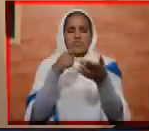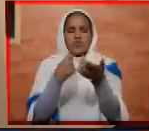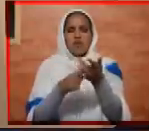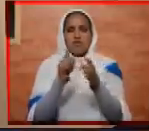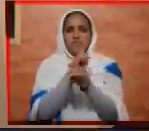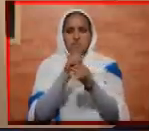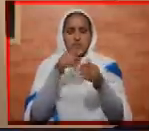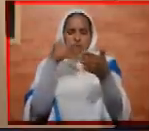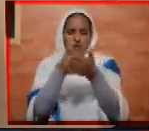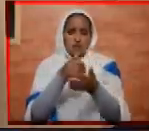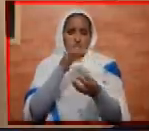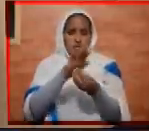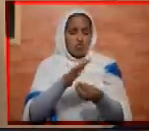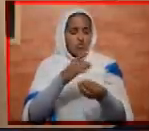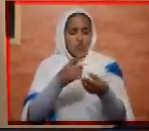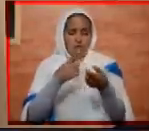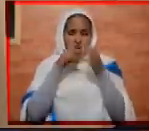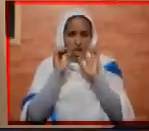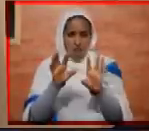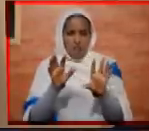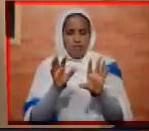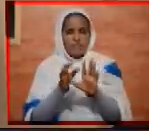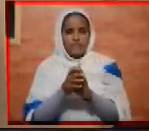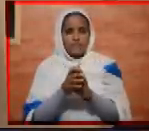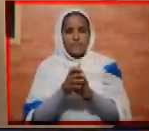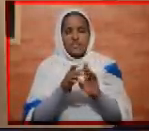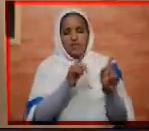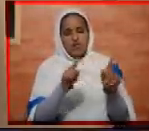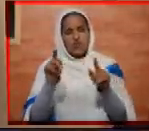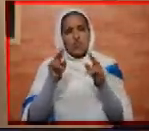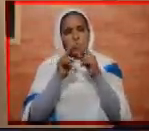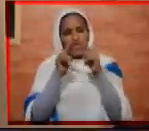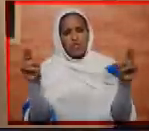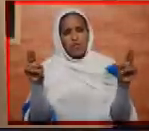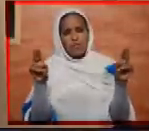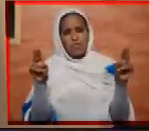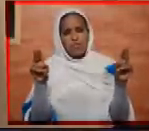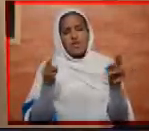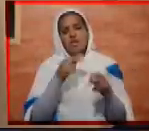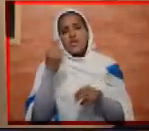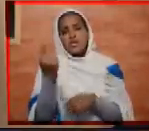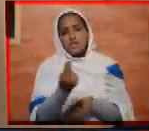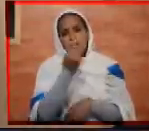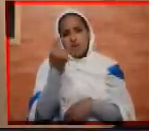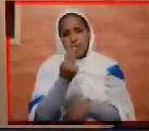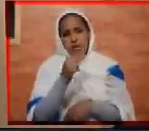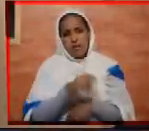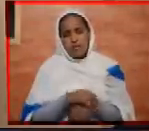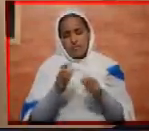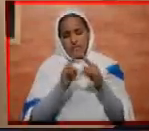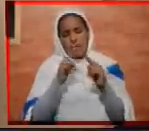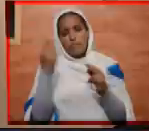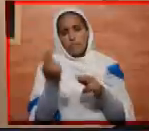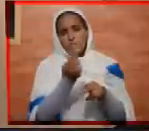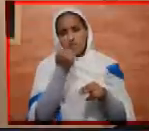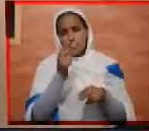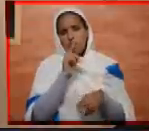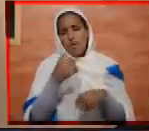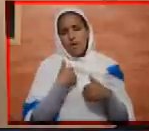ዘመናዊ አልተማርኩም። ቦታይቱ ያለሁበት በጣም ትልቅ ደብር ናት። ጥንታዊት ናት፣ ታሪካዊት ናት። ቤተ